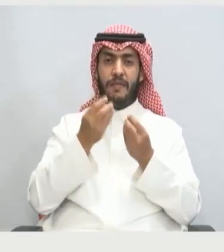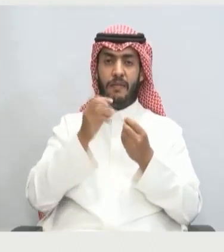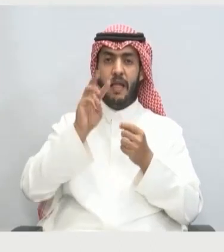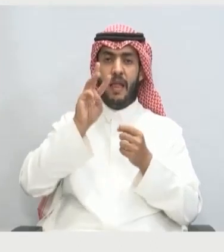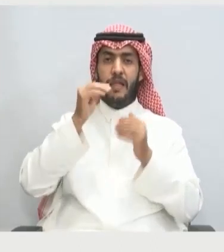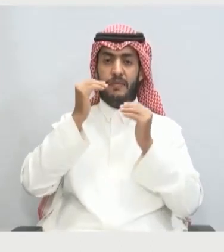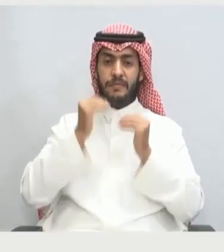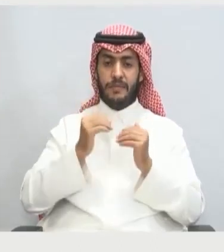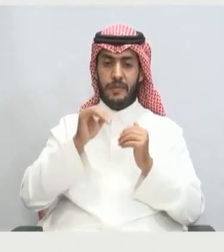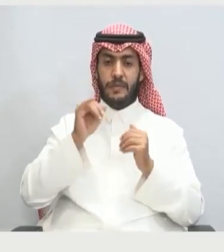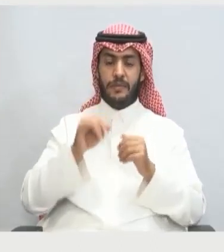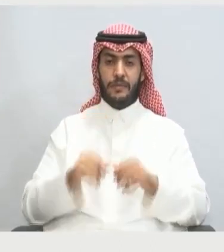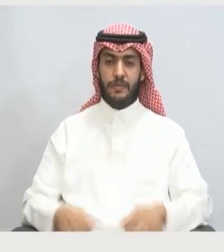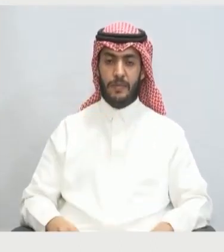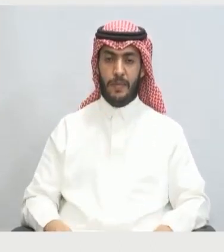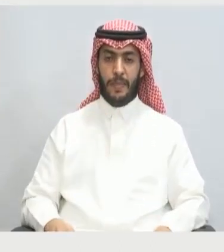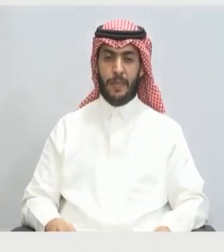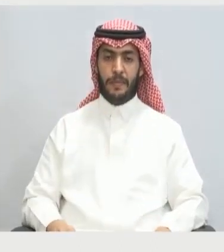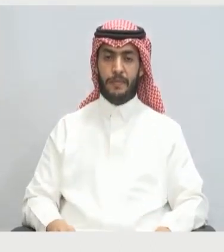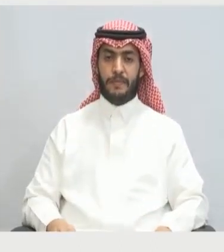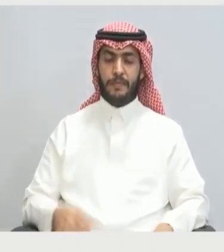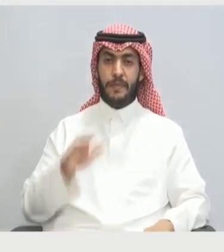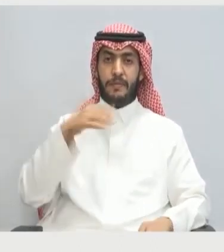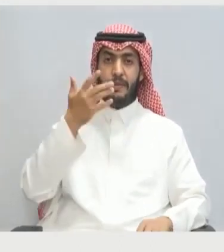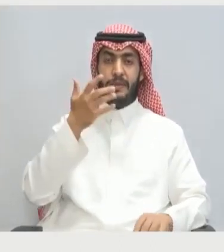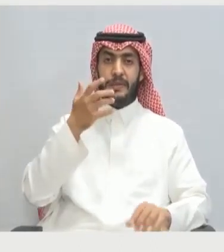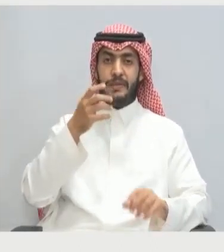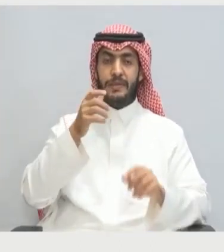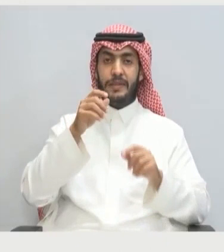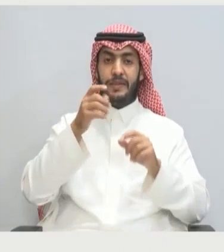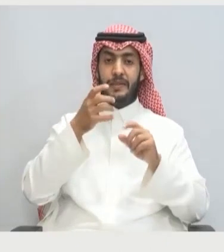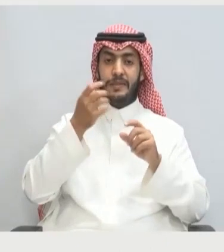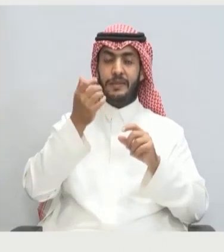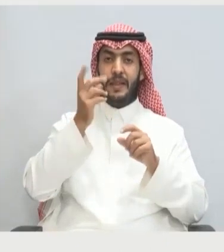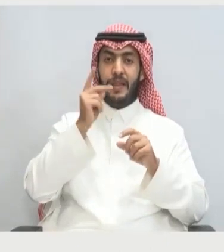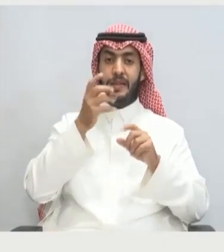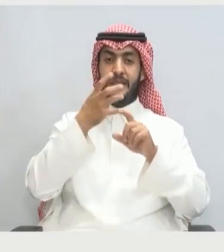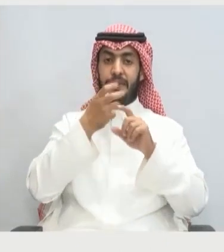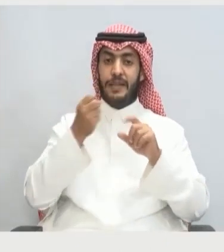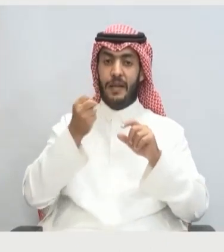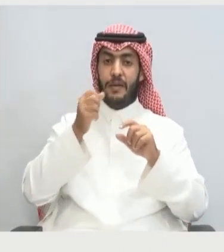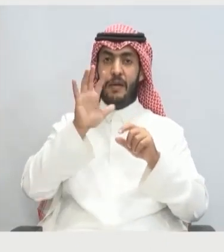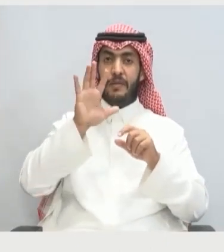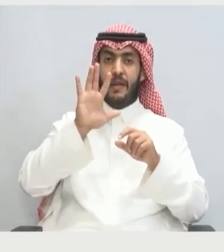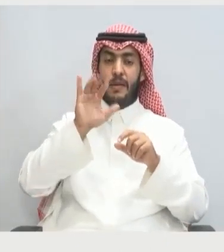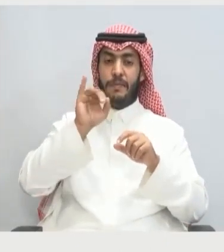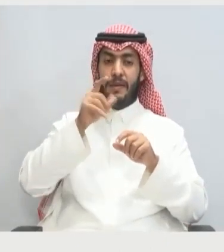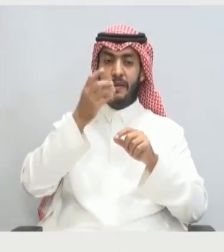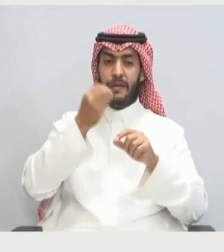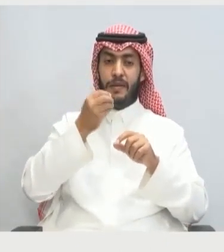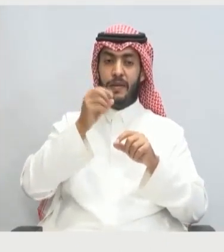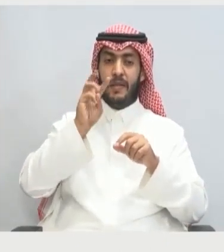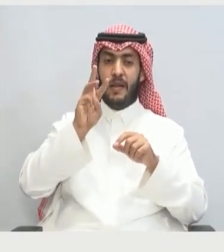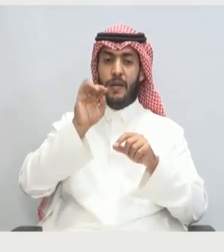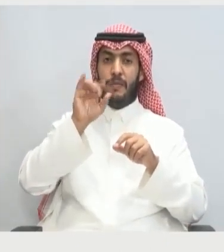ثلاثه مولار بعد ذلك الانبوب الثالث اسحب 5 ملي من الحمض الذي تركيزه